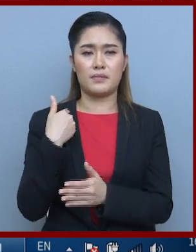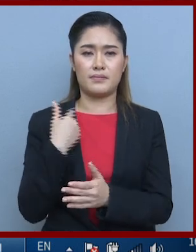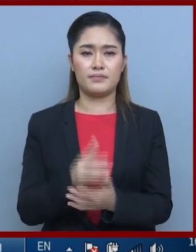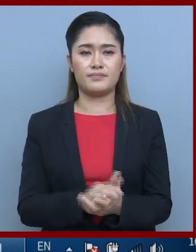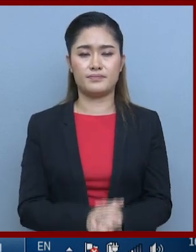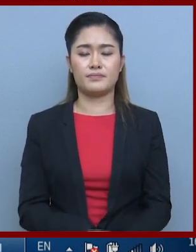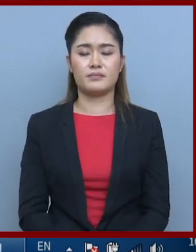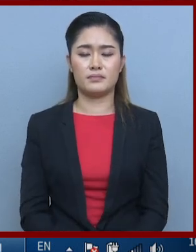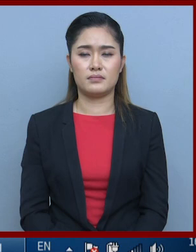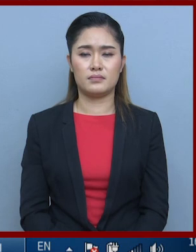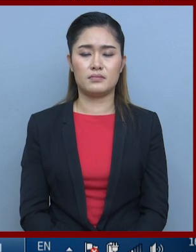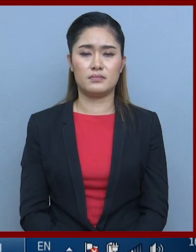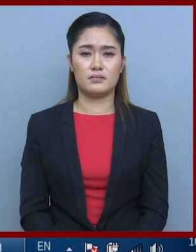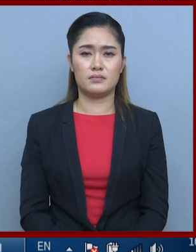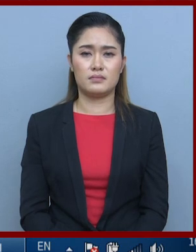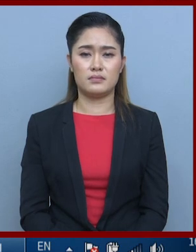ากับ